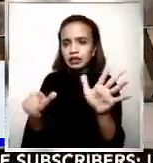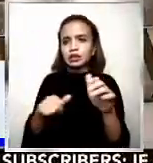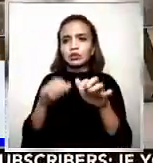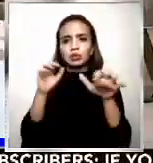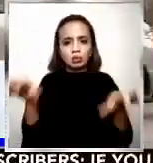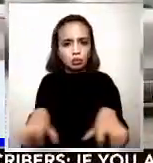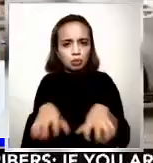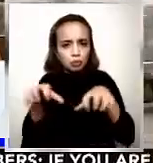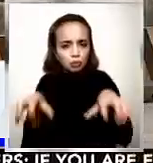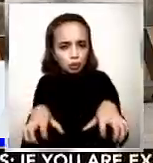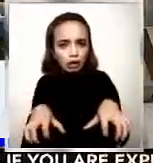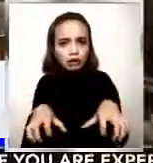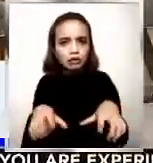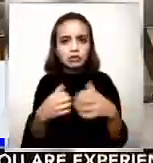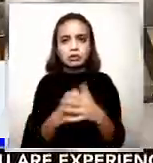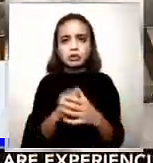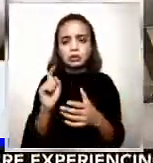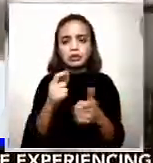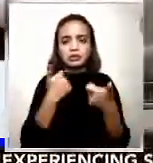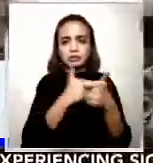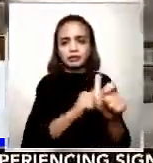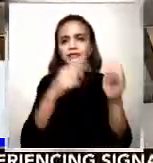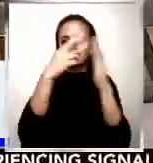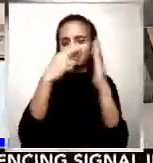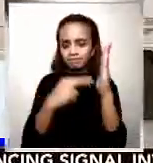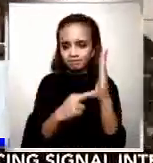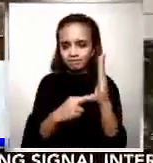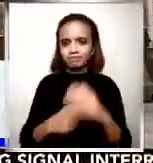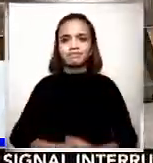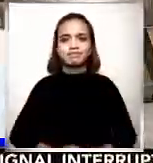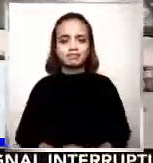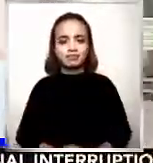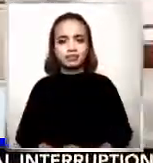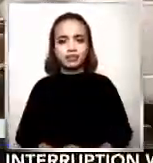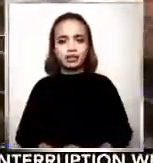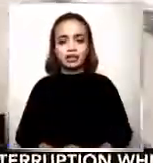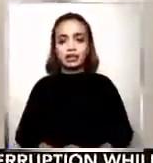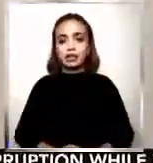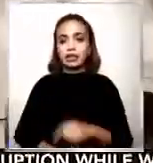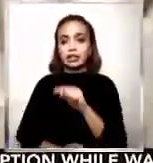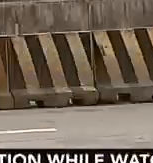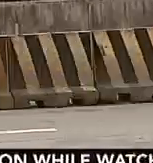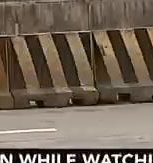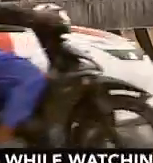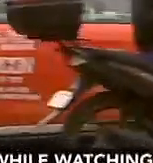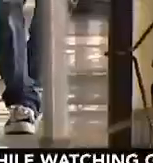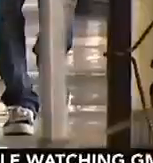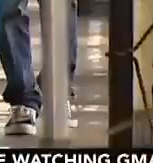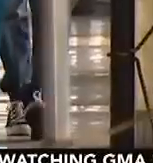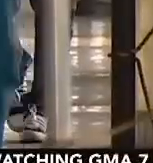pagpapatupad ng mga patakaran sa gobyerno. Wala pang pahayag kaugnay nito ang kumpanyang BURI.